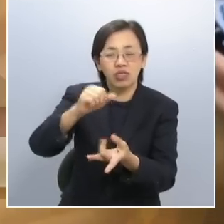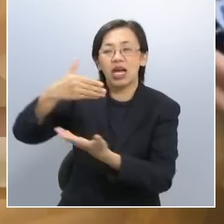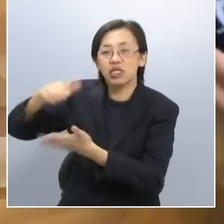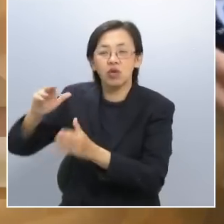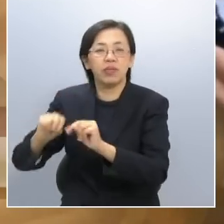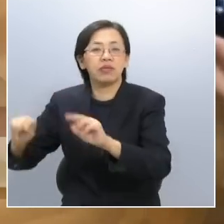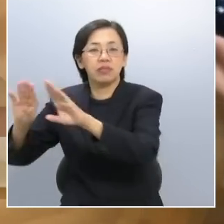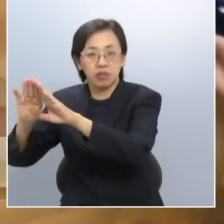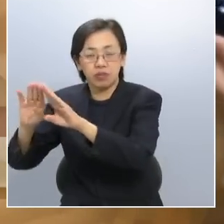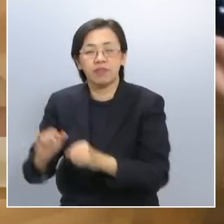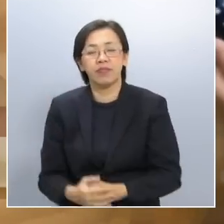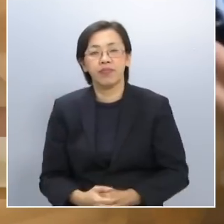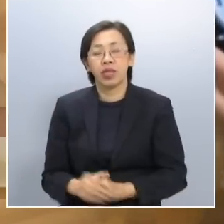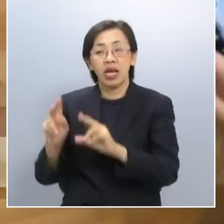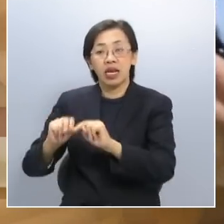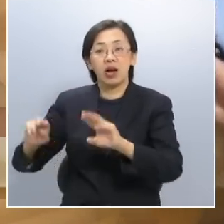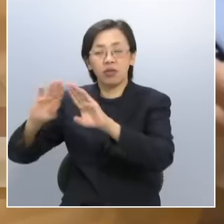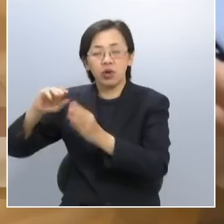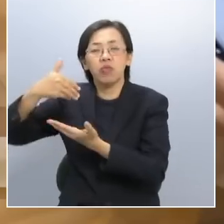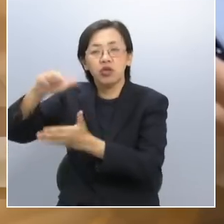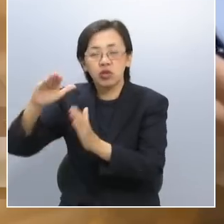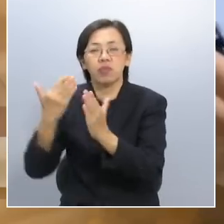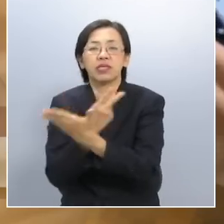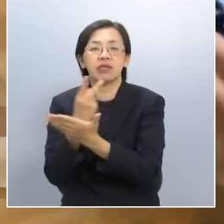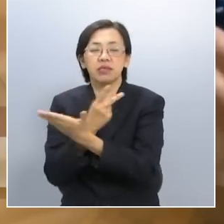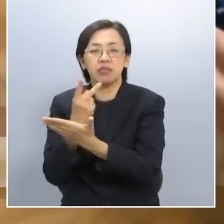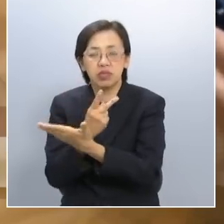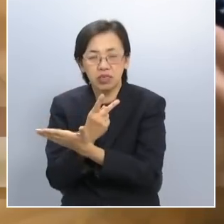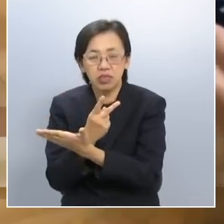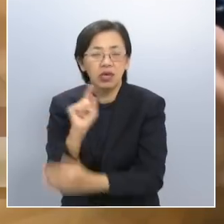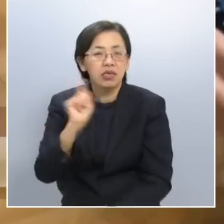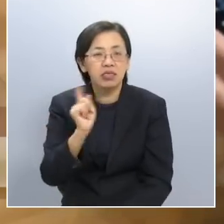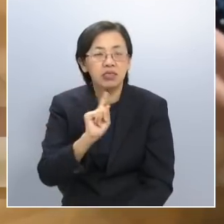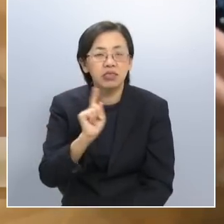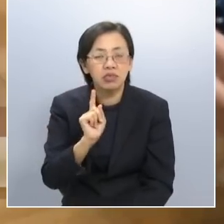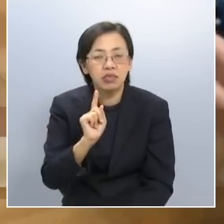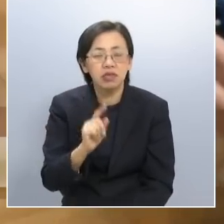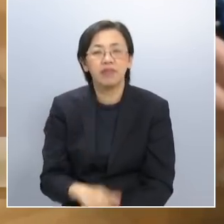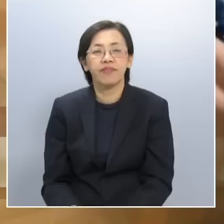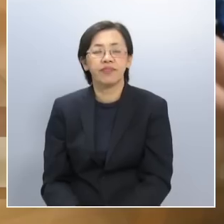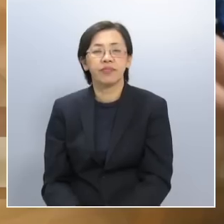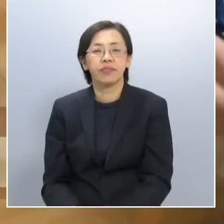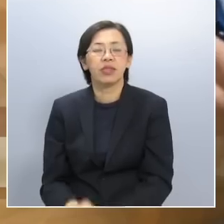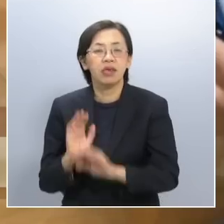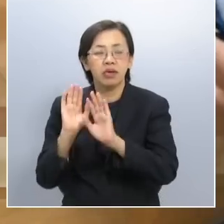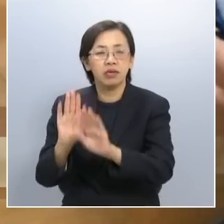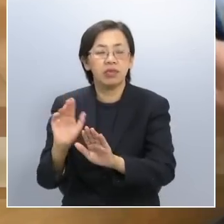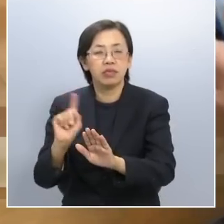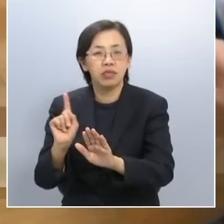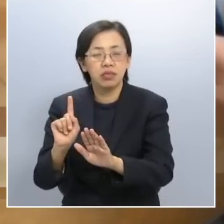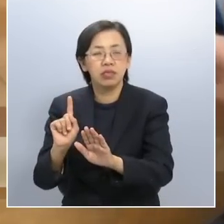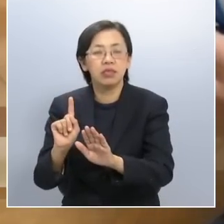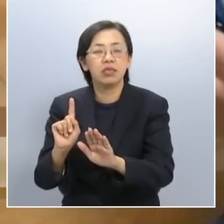ฐมจากนครปฐมส่งไปกาญจนบุรีไปที่ไม่ใช่ส่งเอาไปฝากเอาไว้ที่น้องสะ